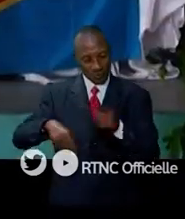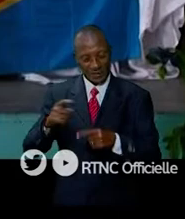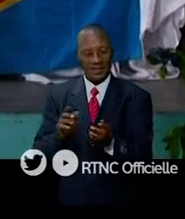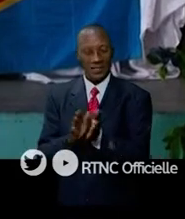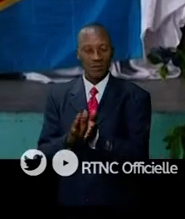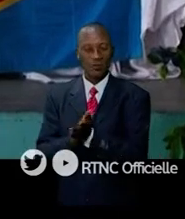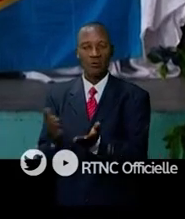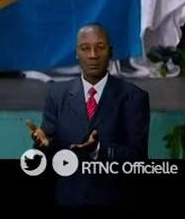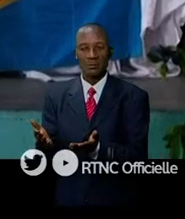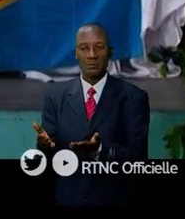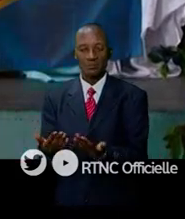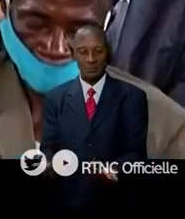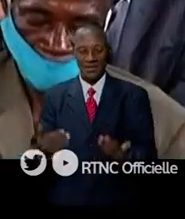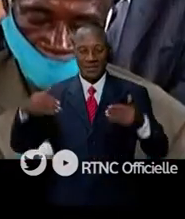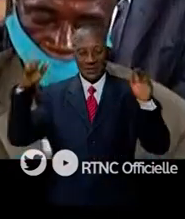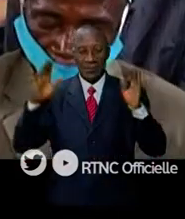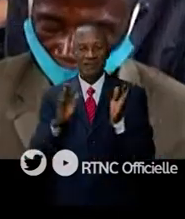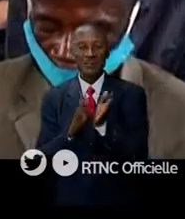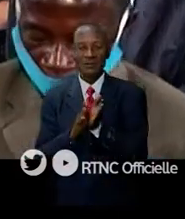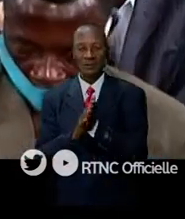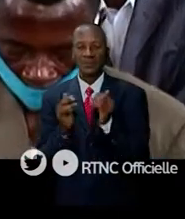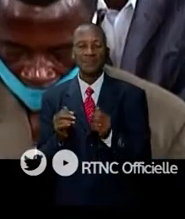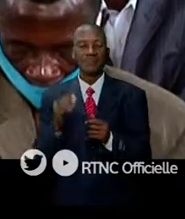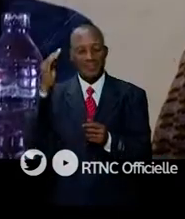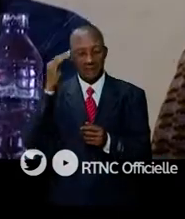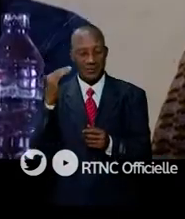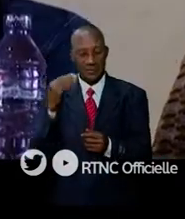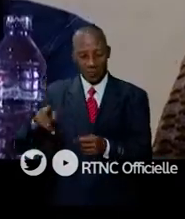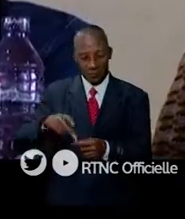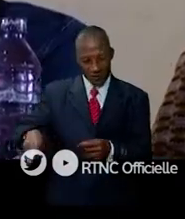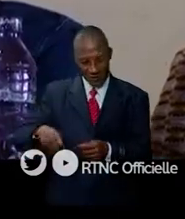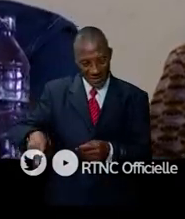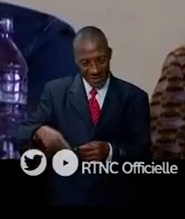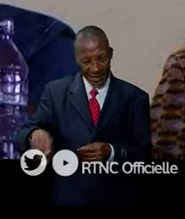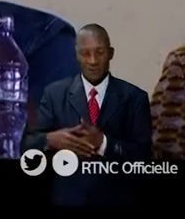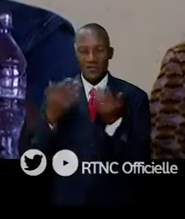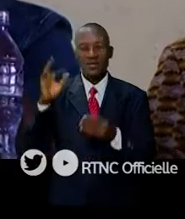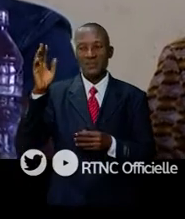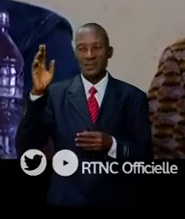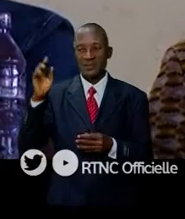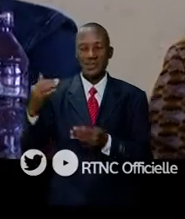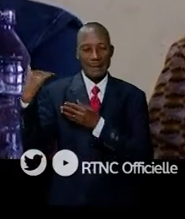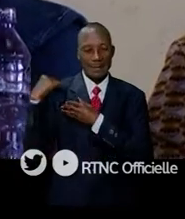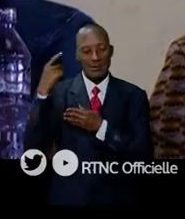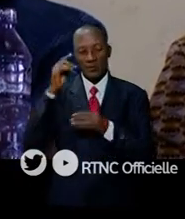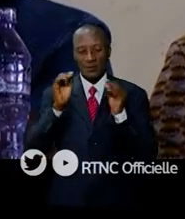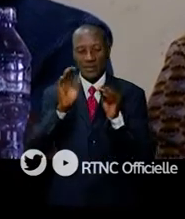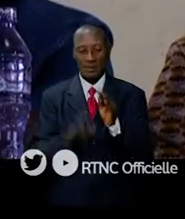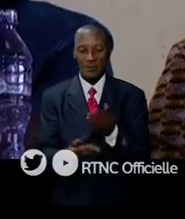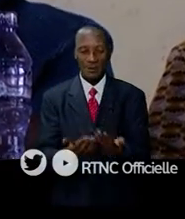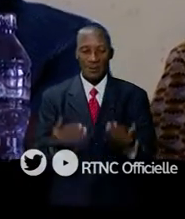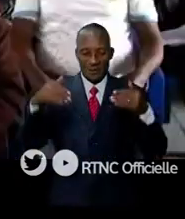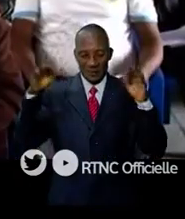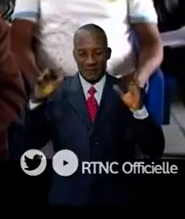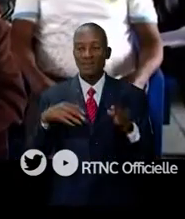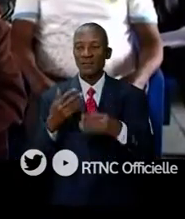primaire, secondaire et technique EPST, le ministre provincial en charge de l'EPST de Kinshasa, Charles Mbuta Mutu, a